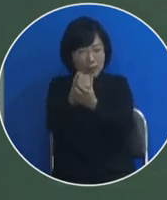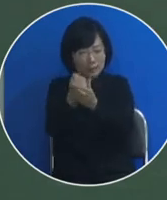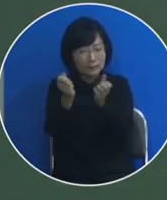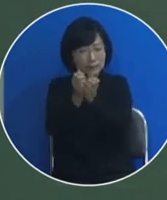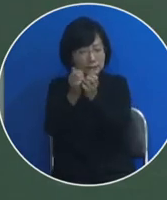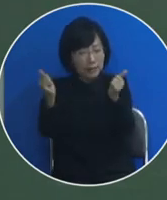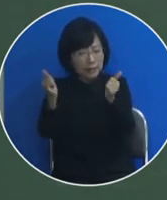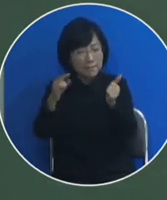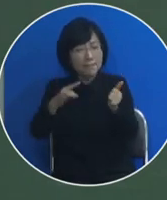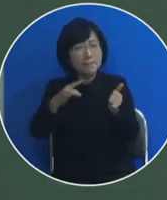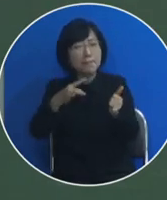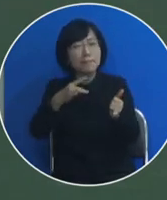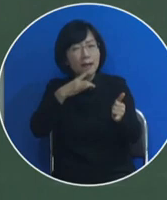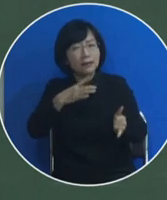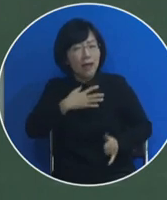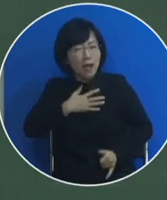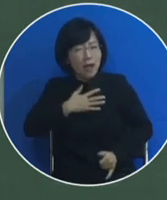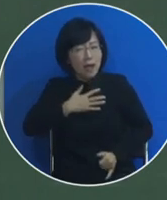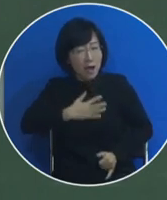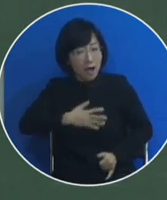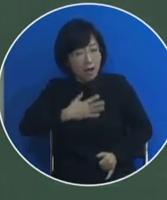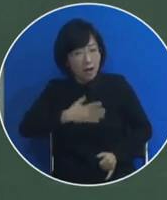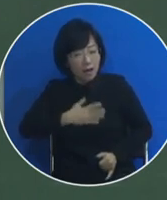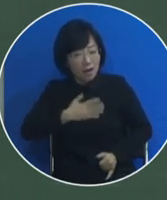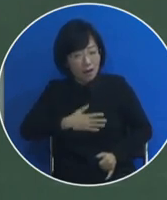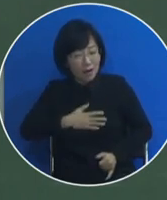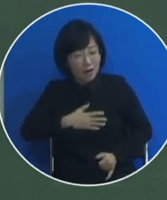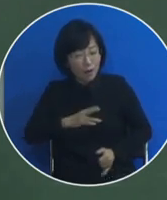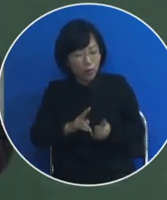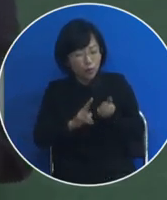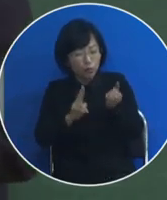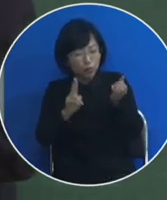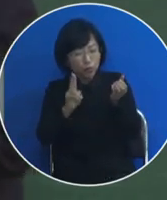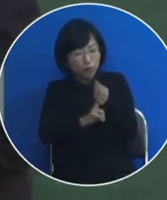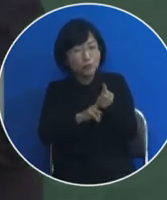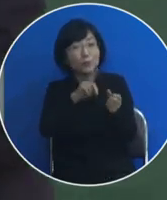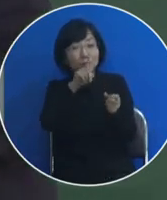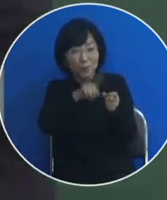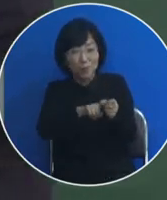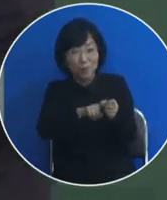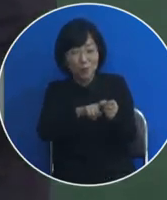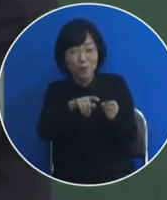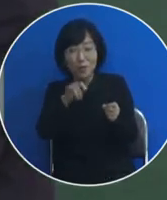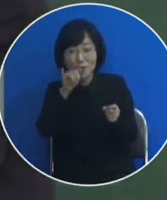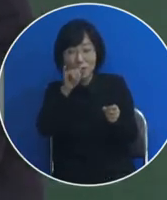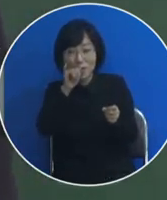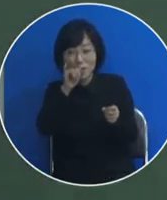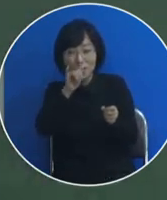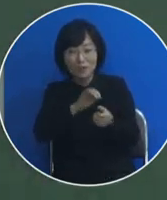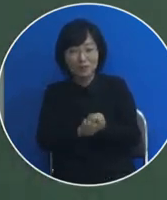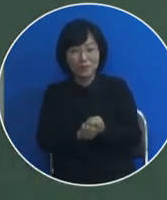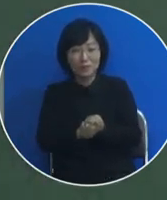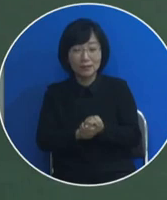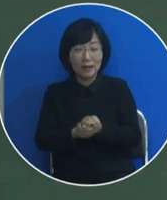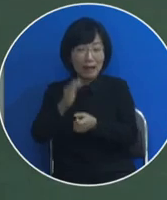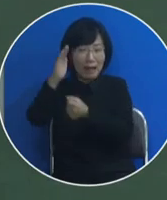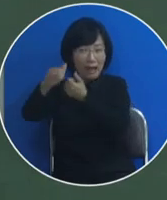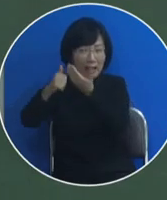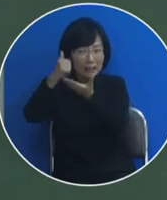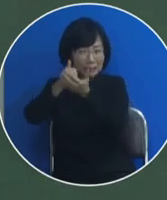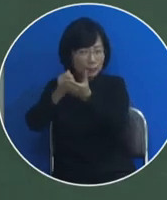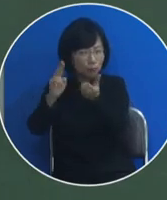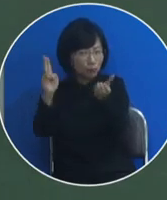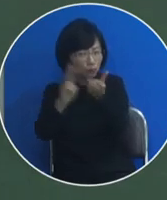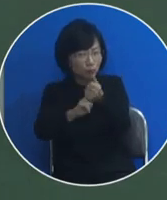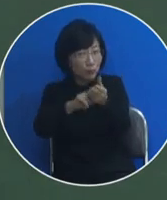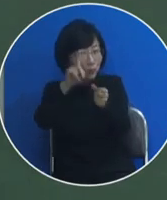숨은 목표가 있어요. God's absolute goal. There is God's hidden goal, which only believers can know. 이것은 구원받은 자만 아는 거예요. Only